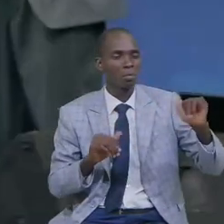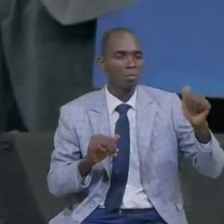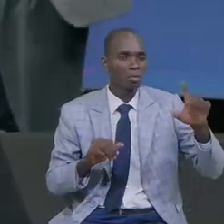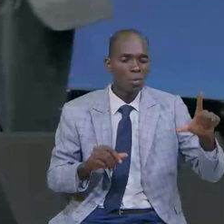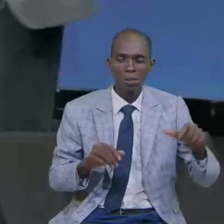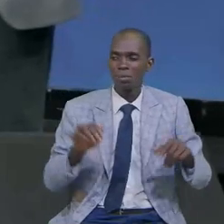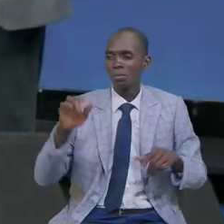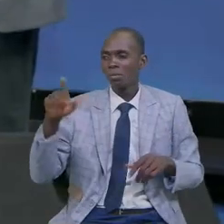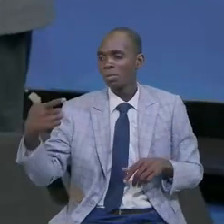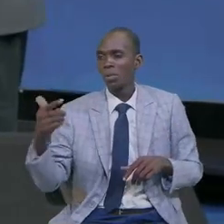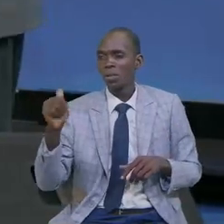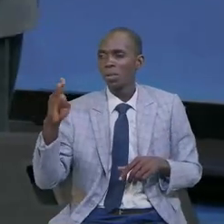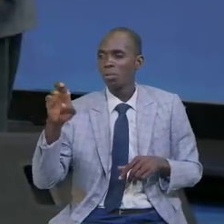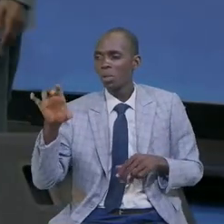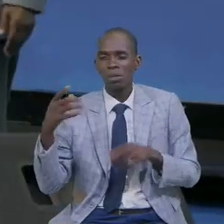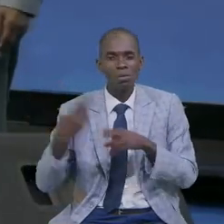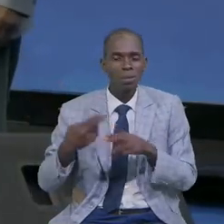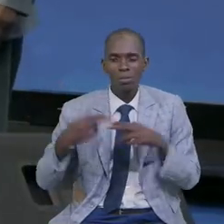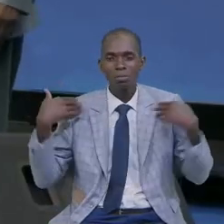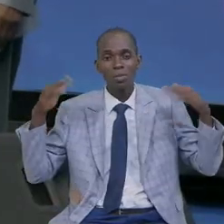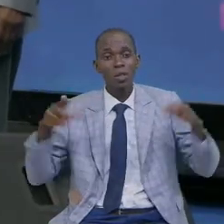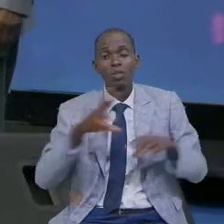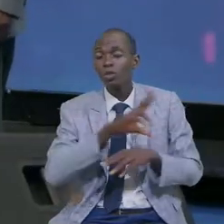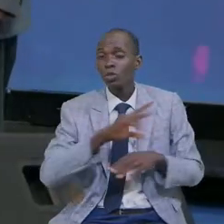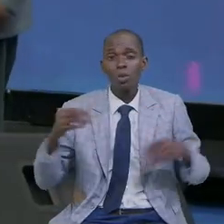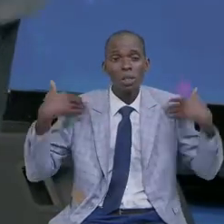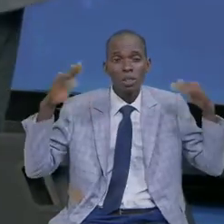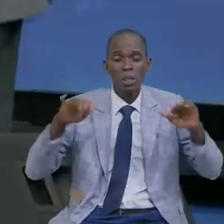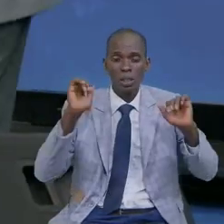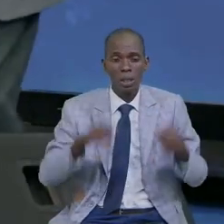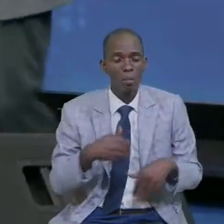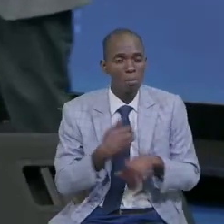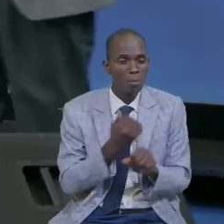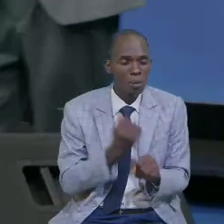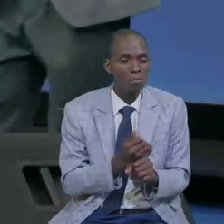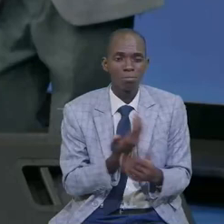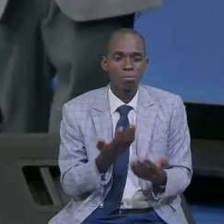nom, aucun ange ne peut intercéder pour toi en cette affaire. Mais